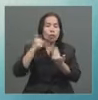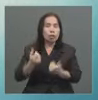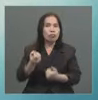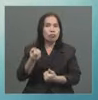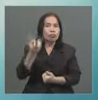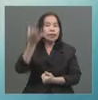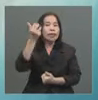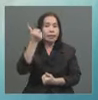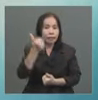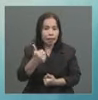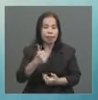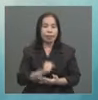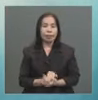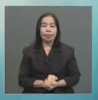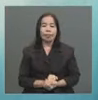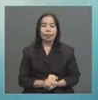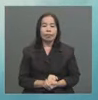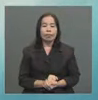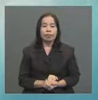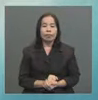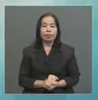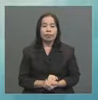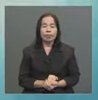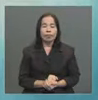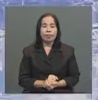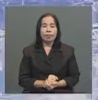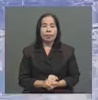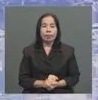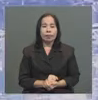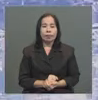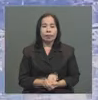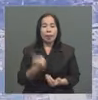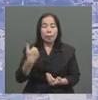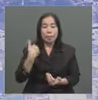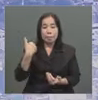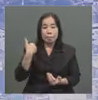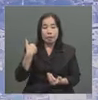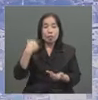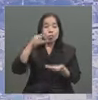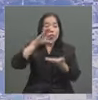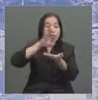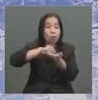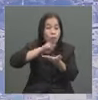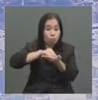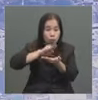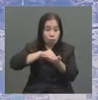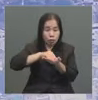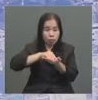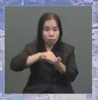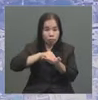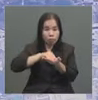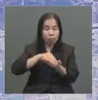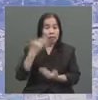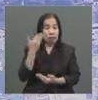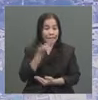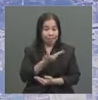นะครับครับผมก็มีชุดข้อมูลเรื่องอันนี้มีความสำคัญนะ